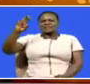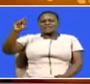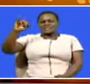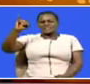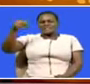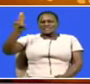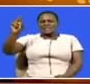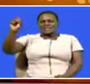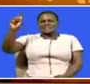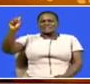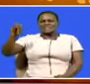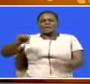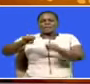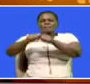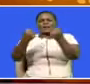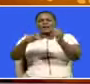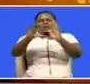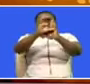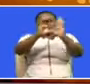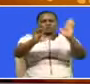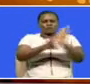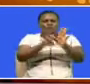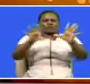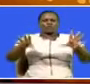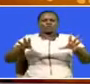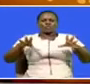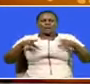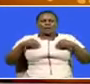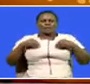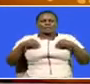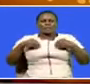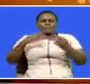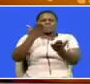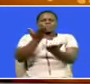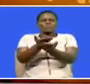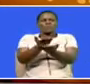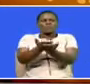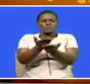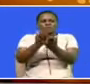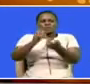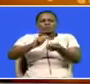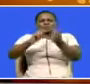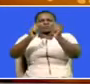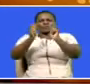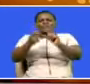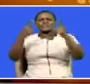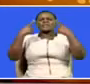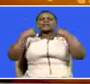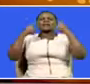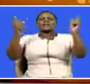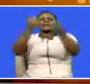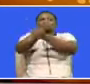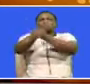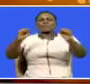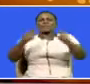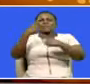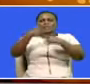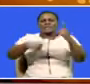Justus Nyangaya walikiuka katiba kwa kukubaliana kuhusu pendekezo la kubadili matokeo ya urais ya